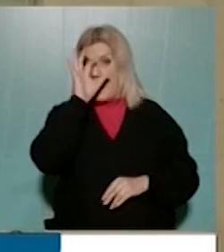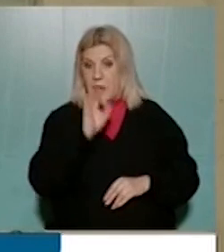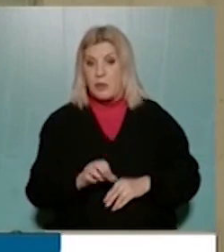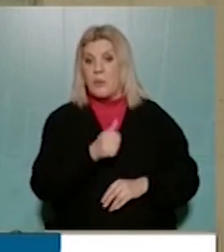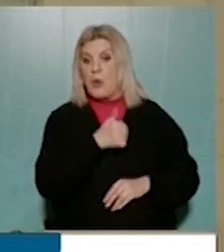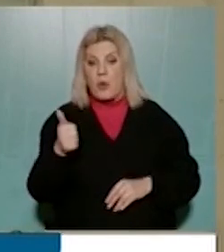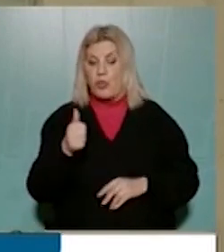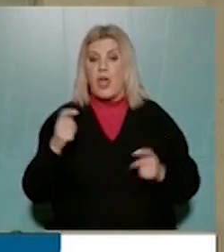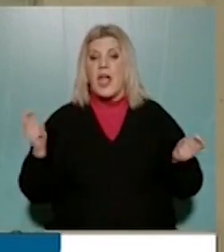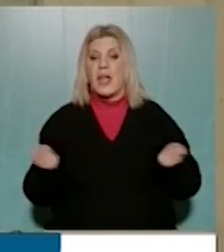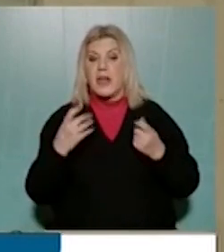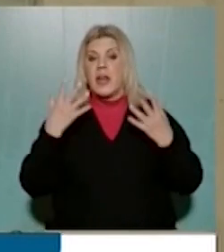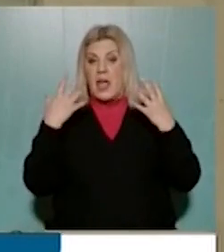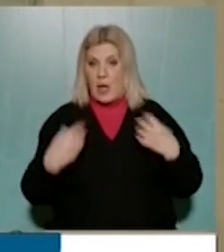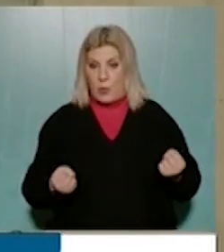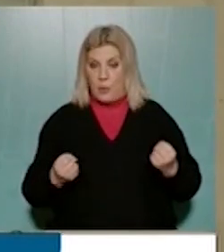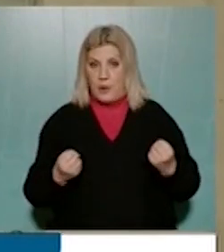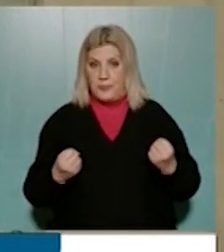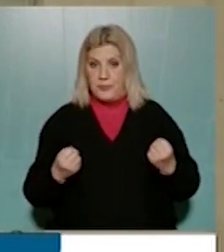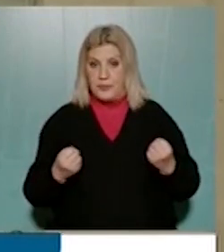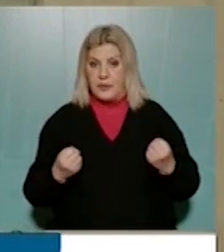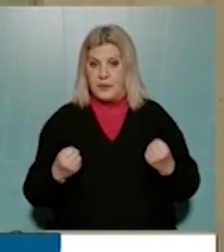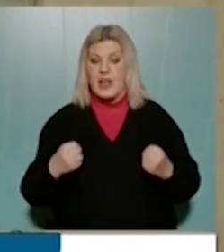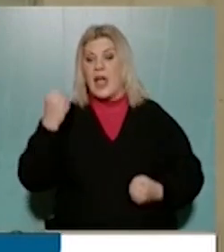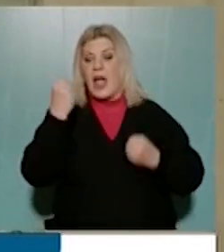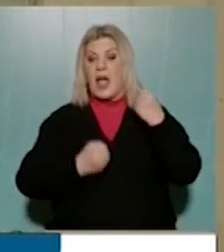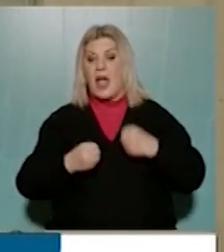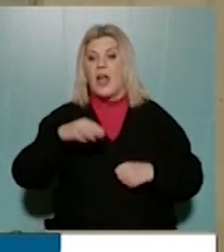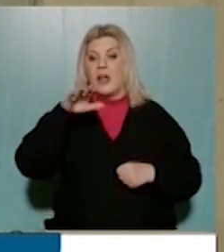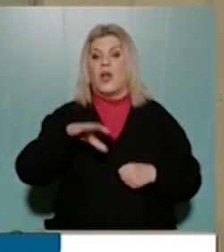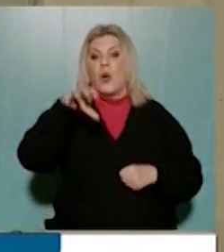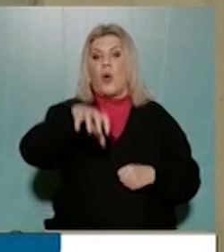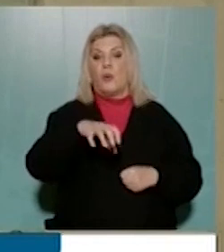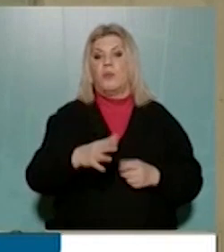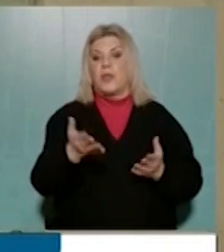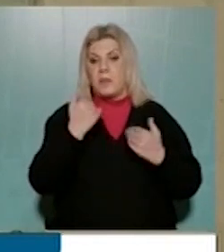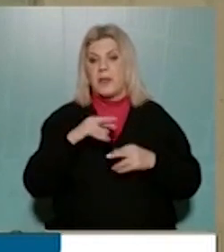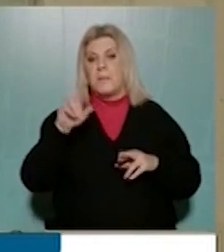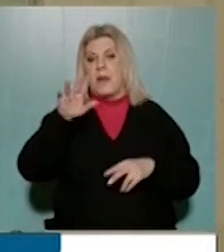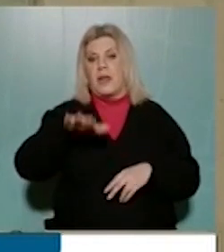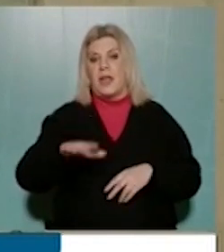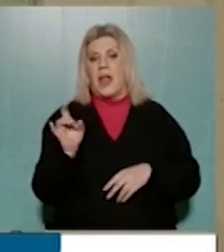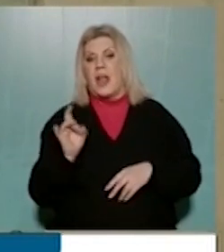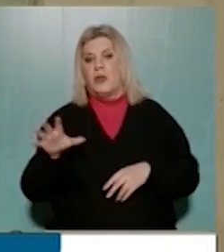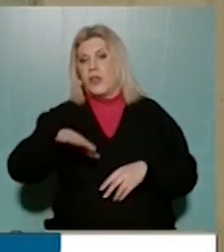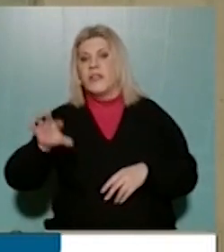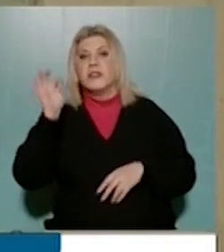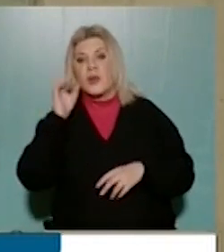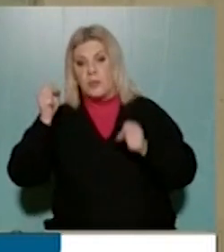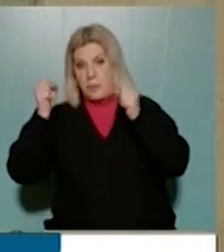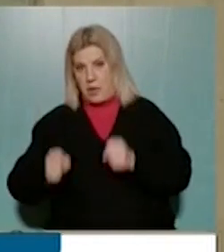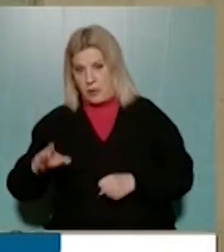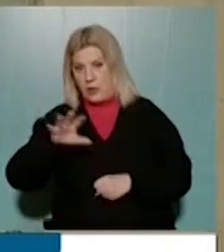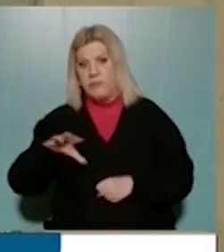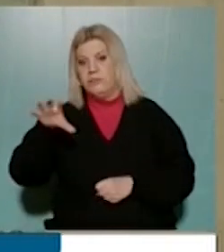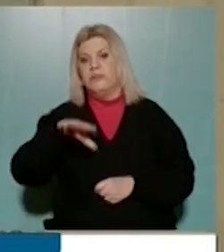μοναδικό που έγινε είναι να έχουμε να βρίσκουμε τα αυτοκίνητά μας σε χώρους που δεν υπάρχει πάρκιν πουθενά στην ανατολική θεσσαλονίκη που μένω να